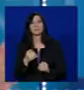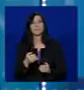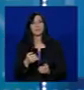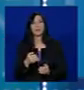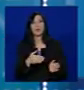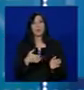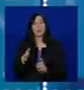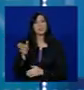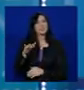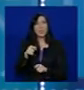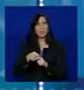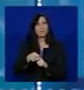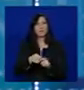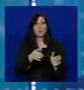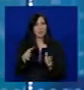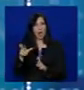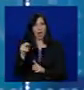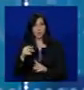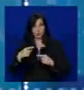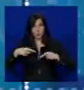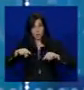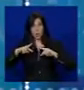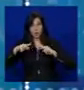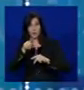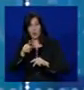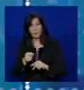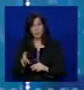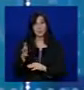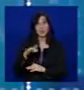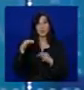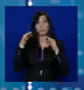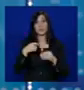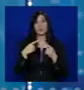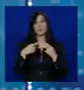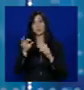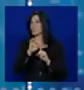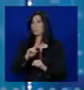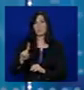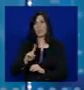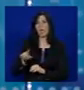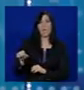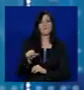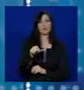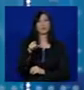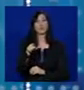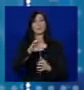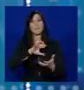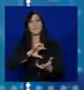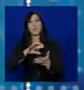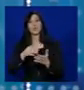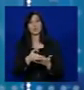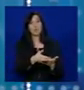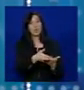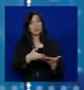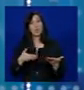Казах го и от студията. Но отговора на въпроса съдържа в следното. Официални разговори никой не е водил. Това са политически